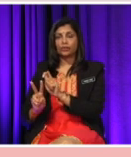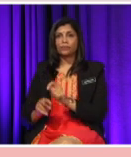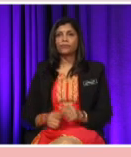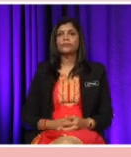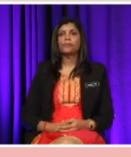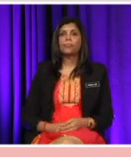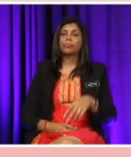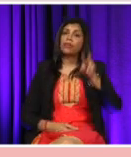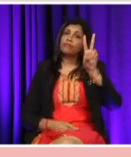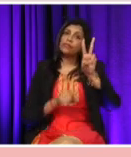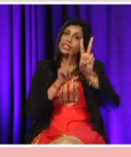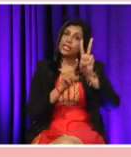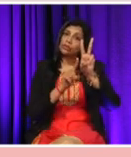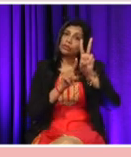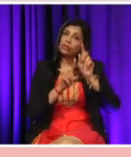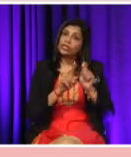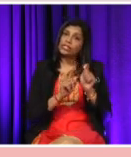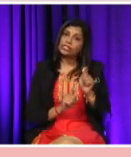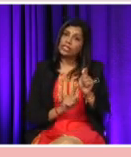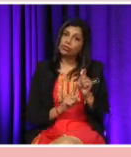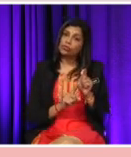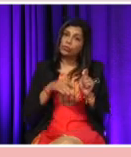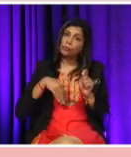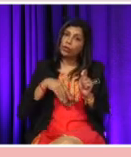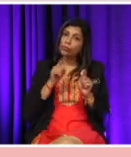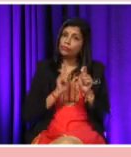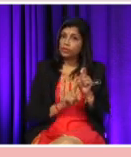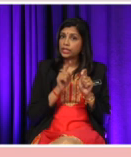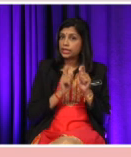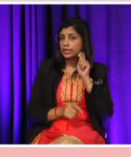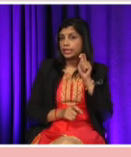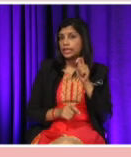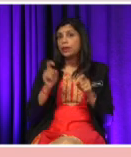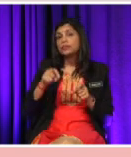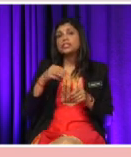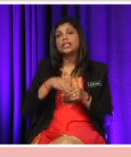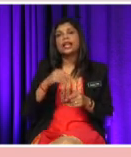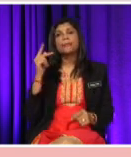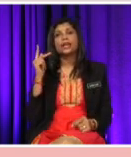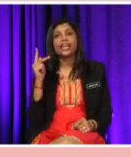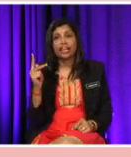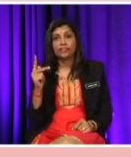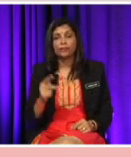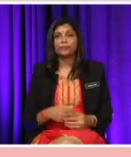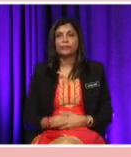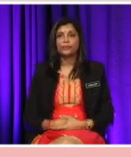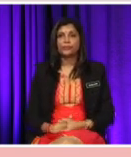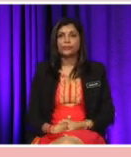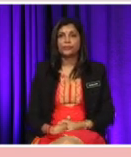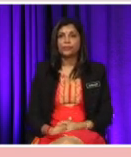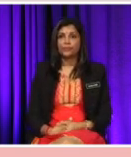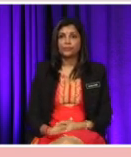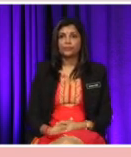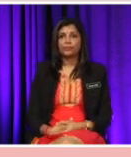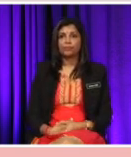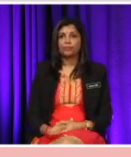v2/31 kita tak selesai lagi kita tinggal cari dalam Kelvin Oke jadi cukup keluarkan dulu apinya ada bisa tuh kita